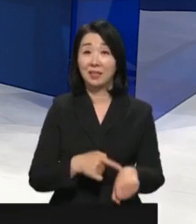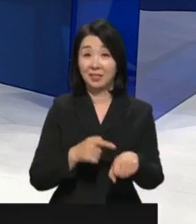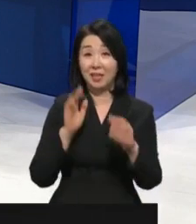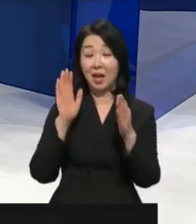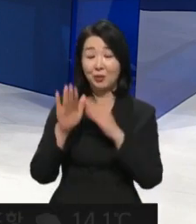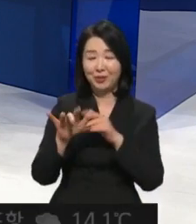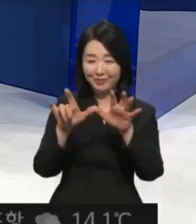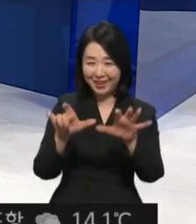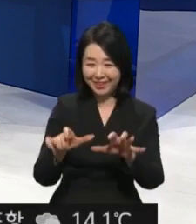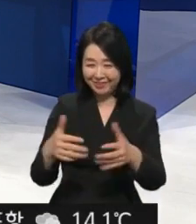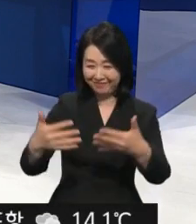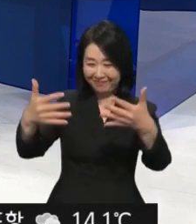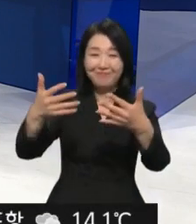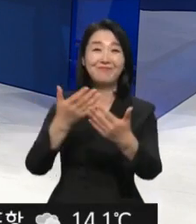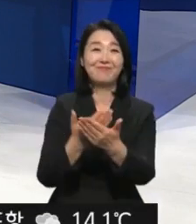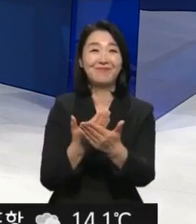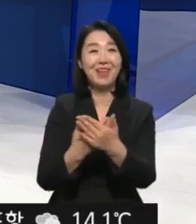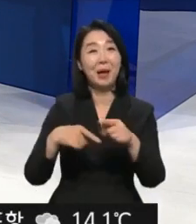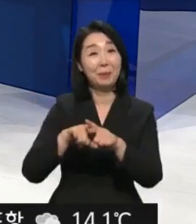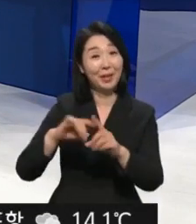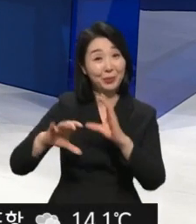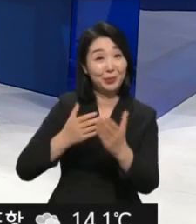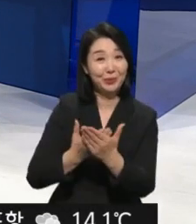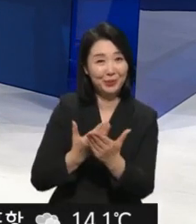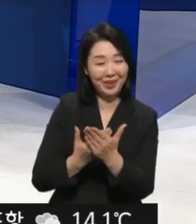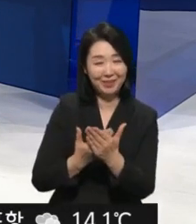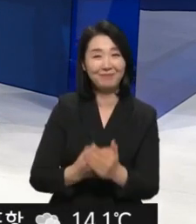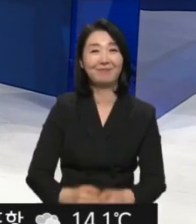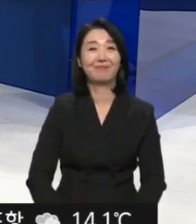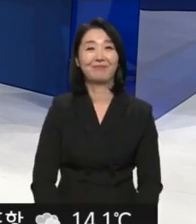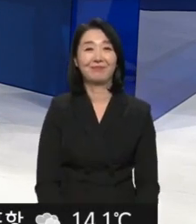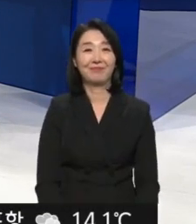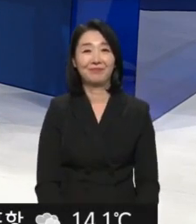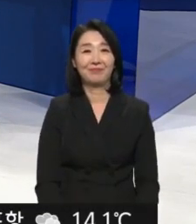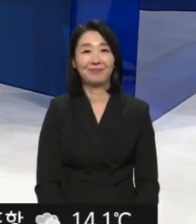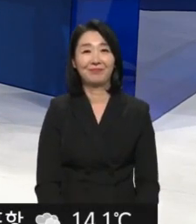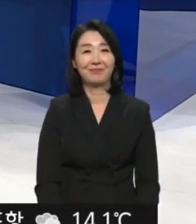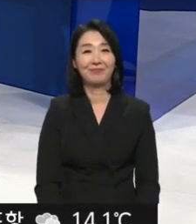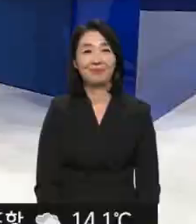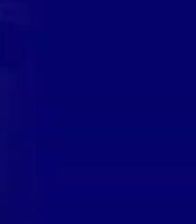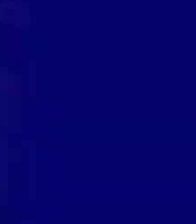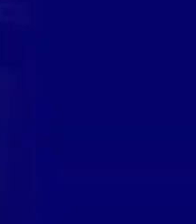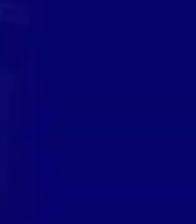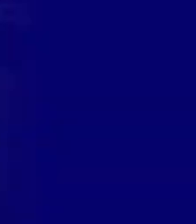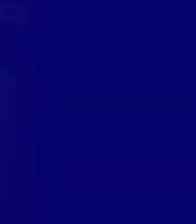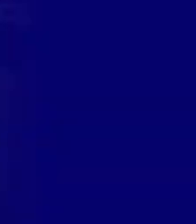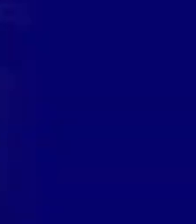댓글 많이 보내주시면서 함께 소통해주세요. 지금까지 응답하라 다정이었습니다.